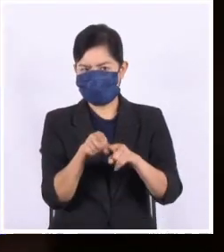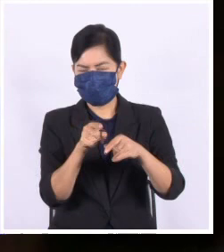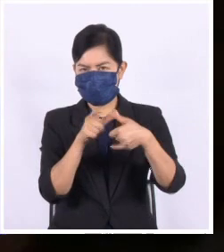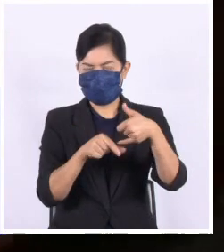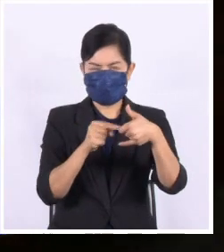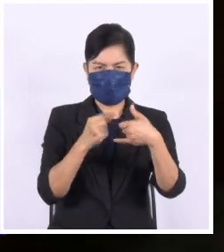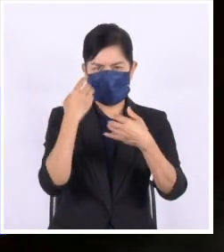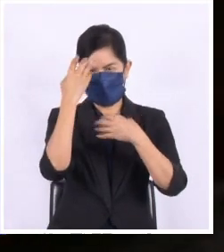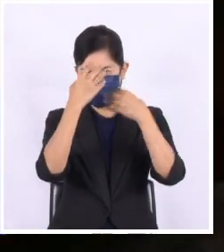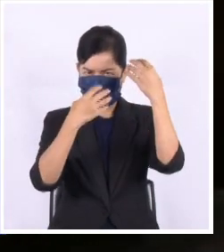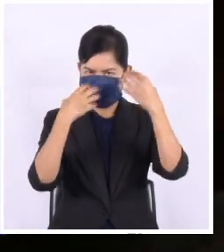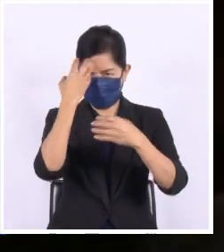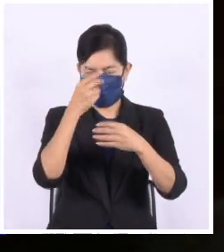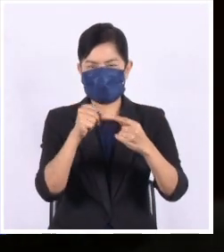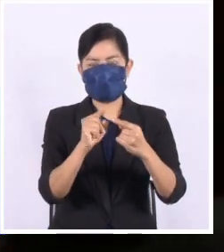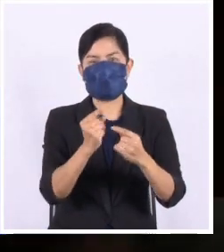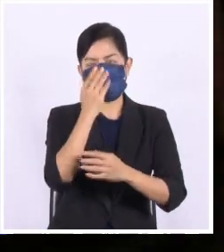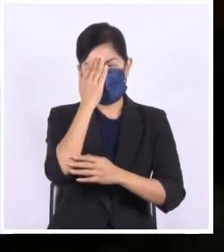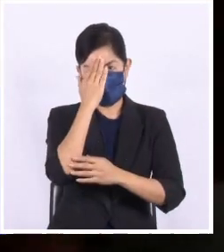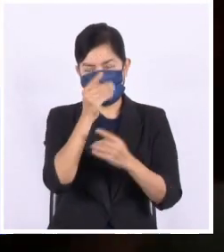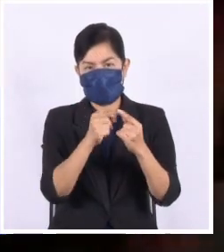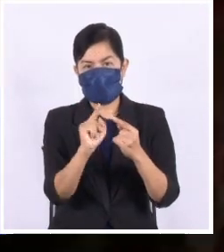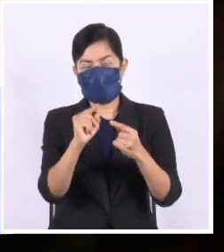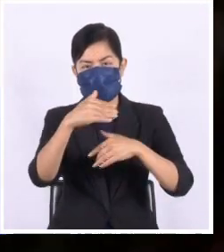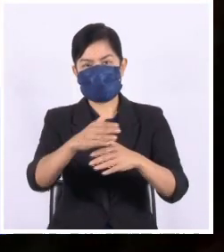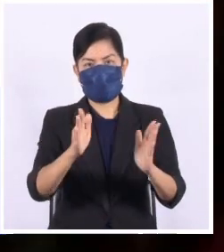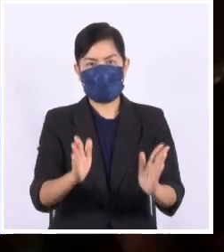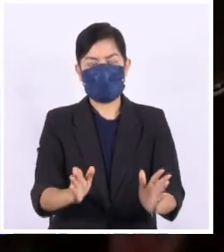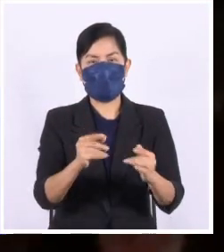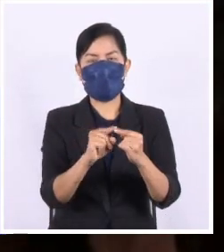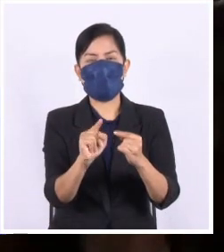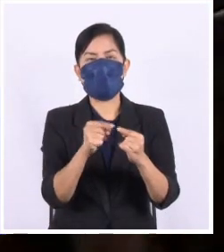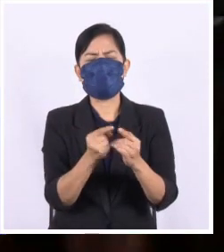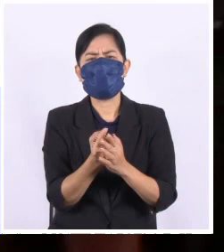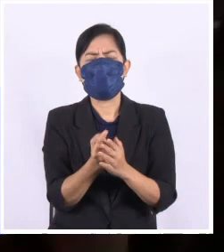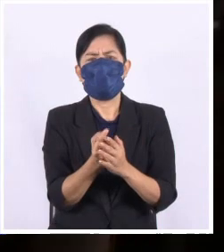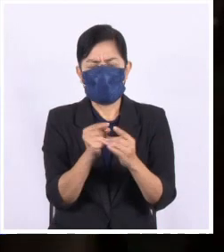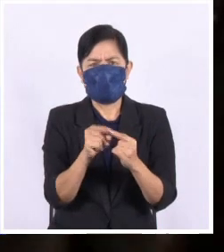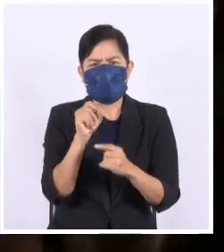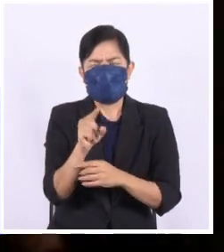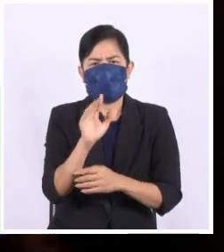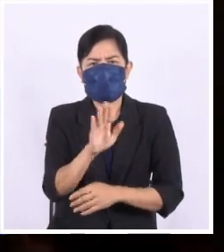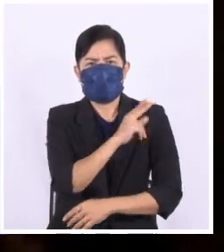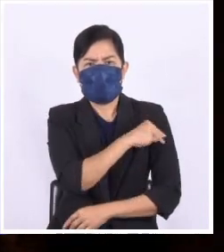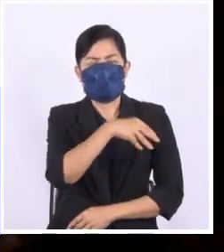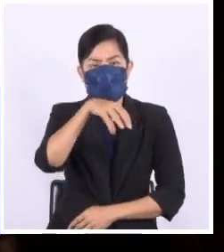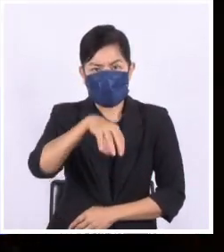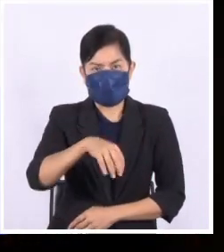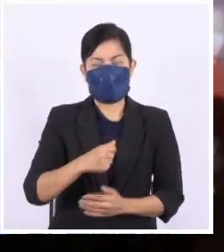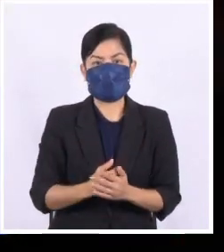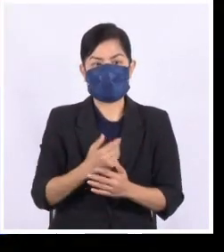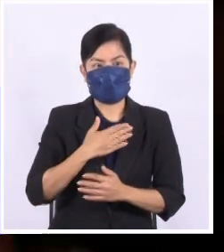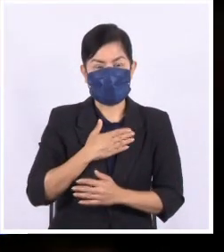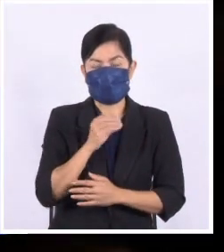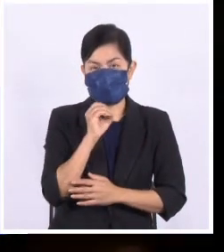อยู่ที่บริเวณหน้าห้องฉุกเฉินซึ่งตัวเองตัวเขาเนี่ยก็ยืนยันว่าไม่ได้ไปสร้างความวุ่นวายให้กับโรงพยาบาลเพียงแค่วิ่งมา